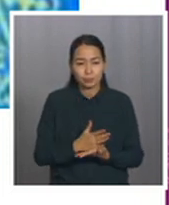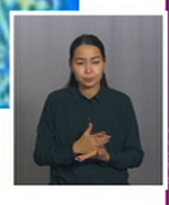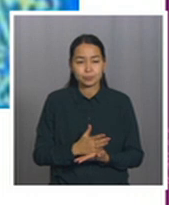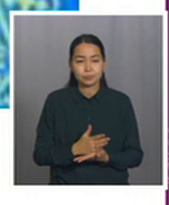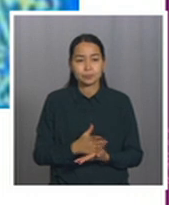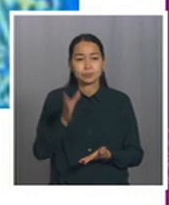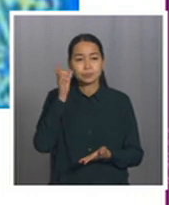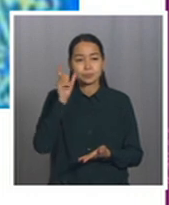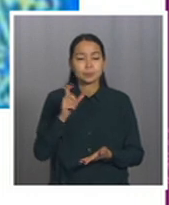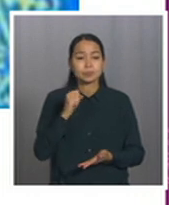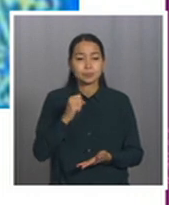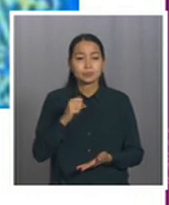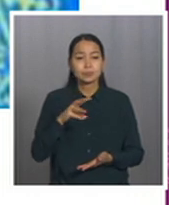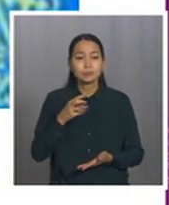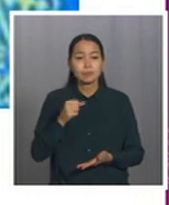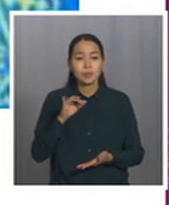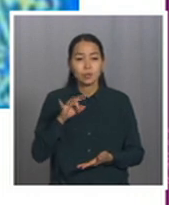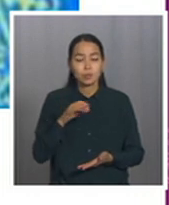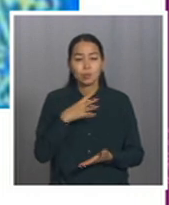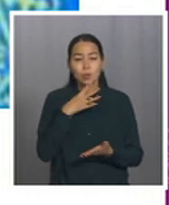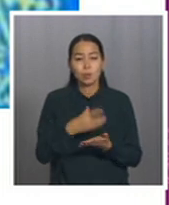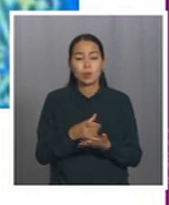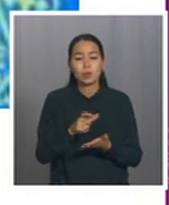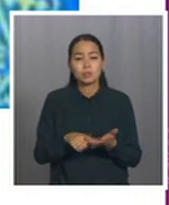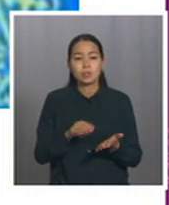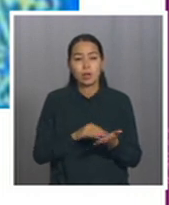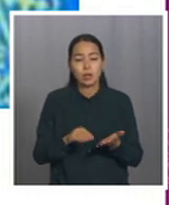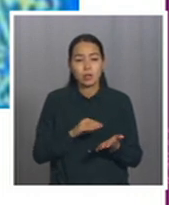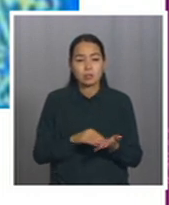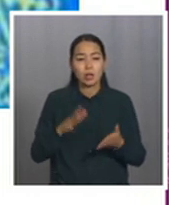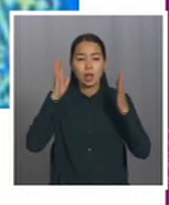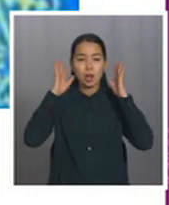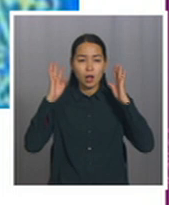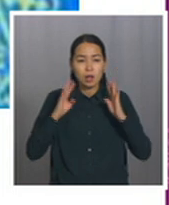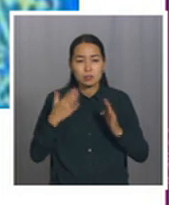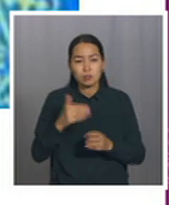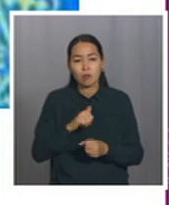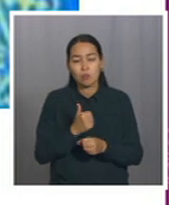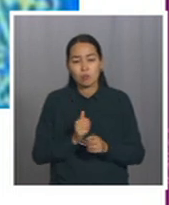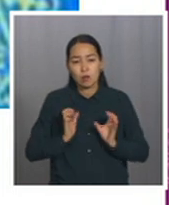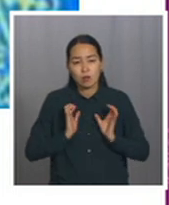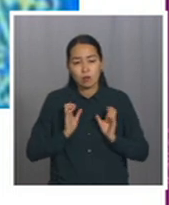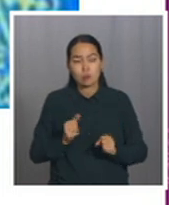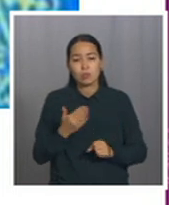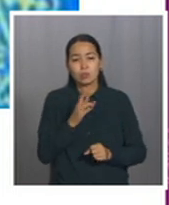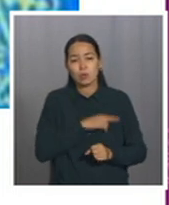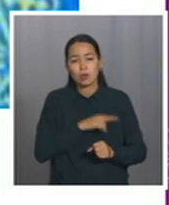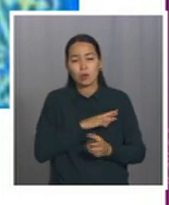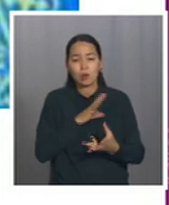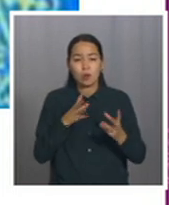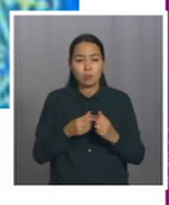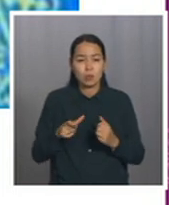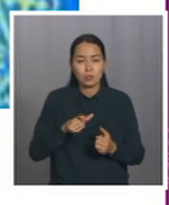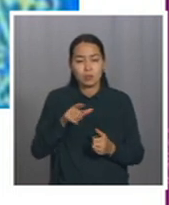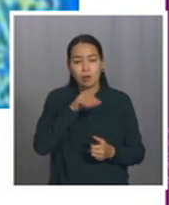Ахмет Байтұрсынұлы өз арманы жолында арыстанның аузына, зымыстанның түбіне бара жүріп,